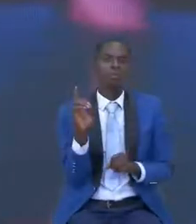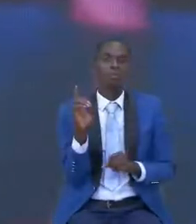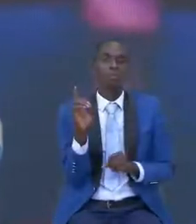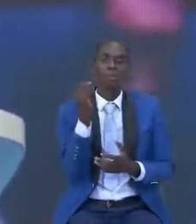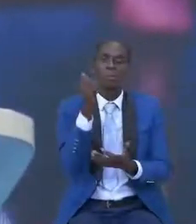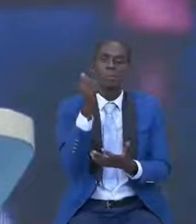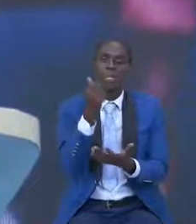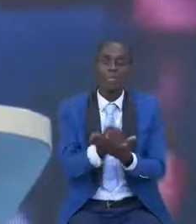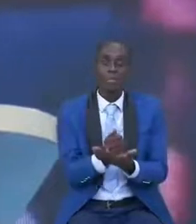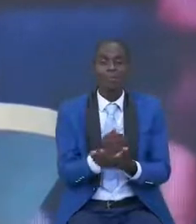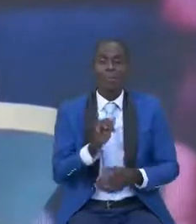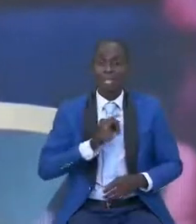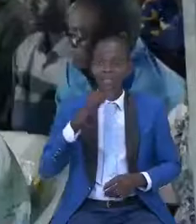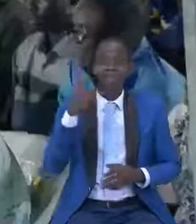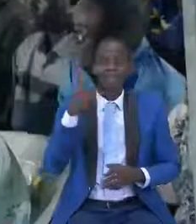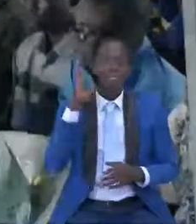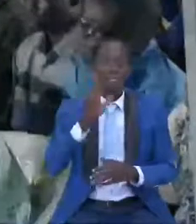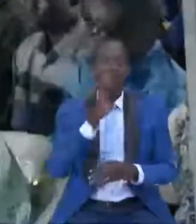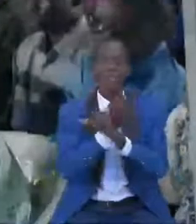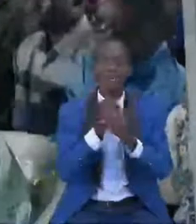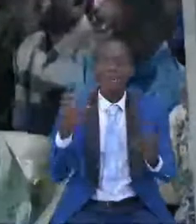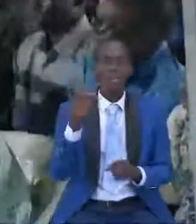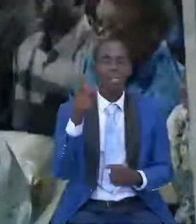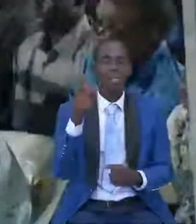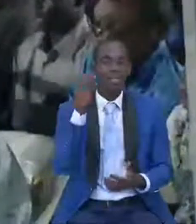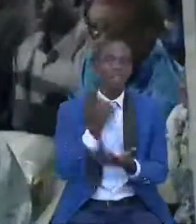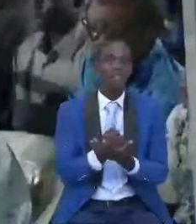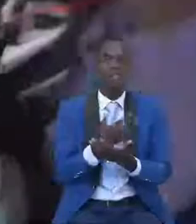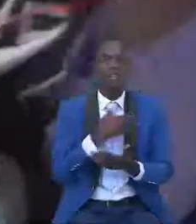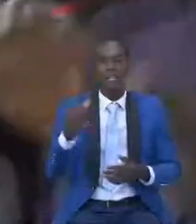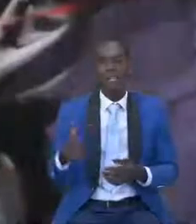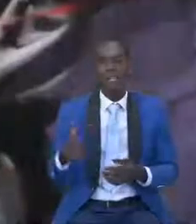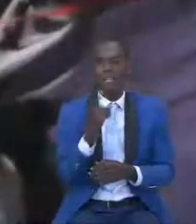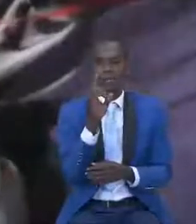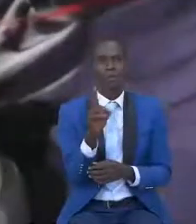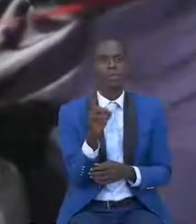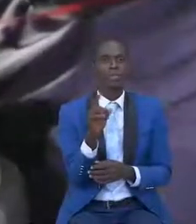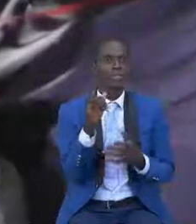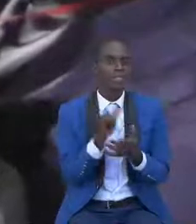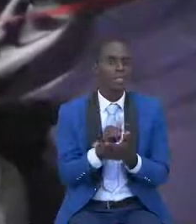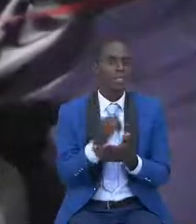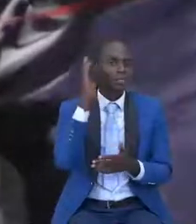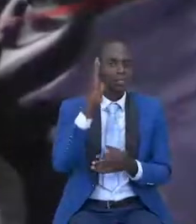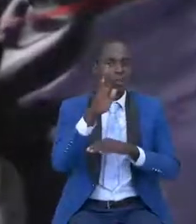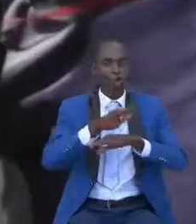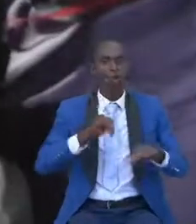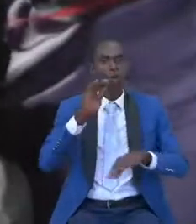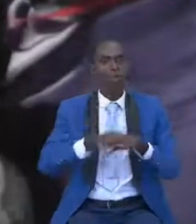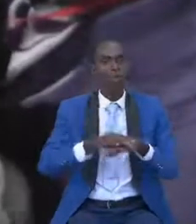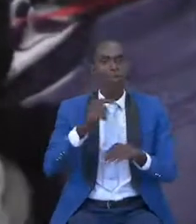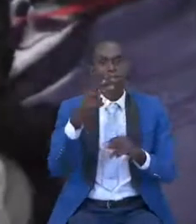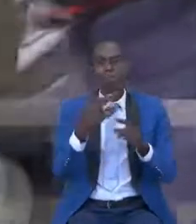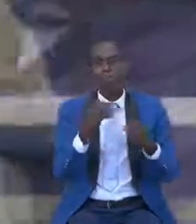Seigneur sera sauvé. J'ai dit sera sauvé. Et